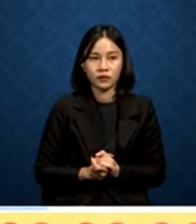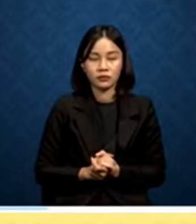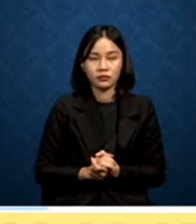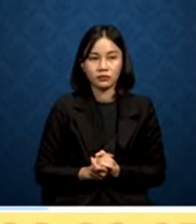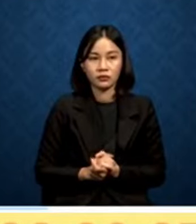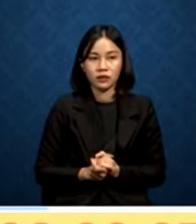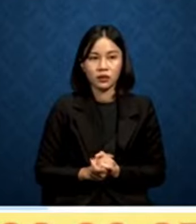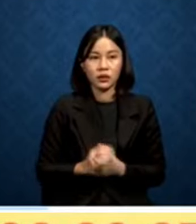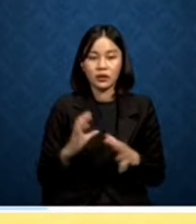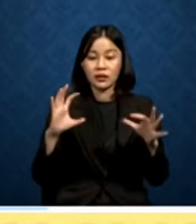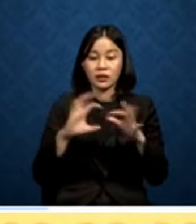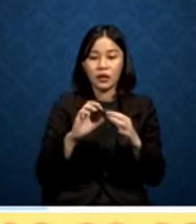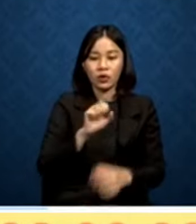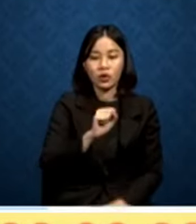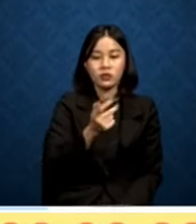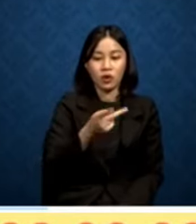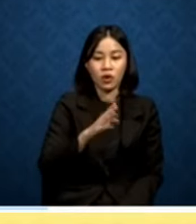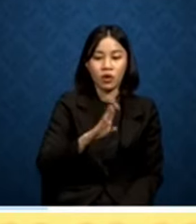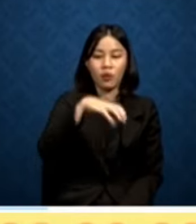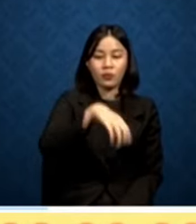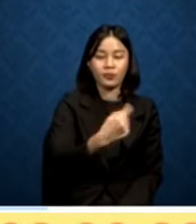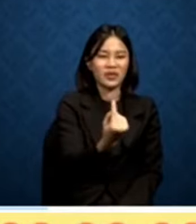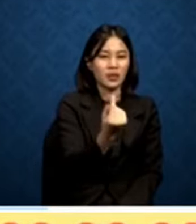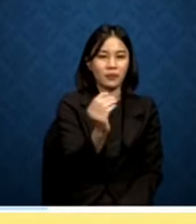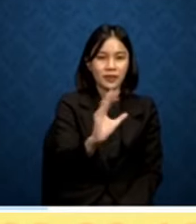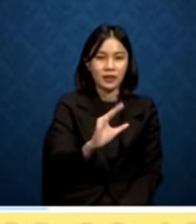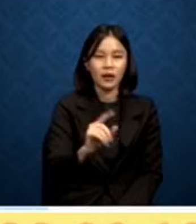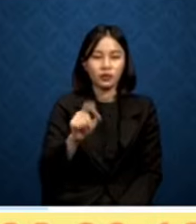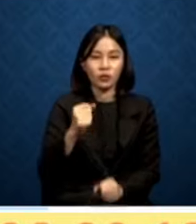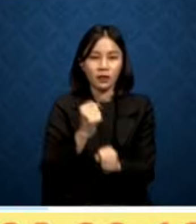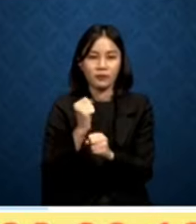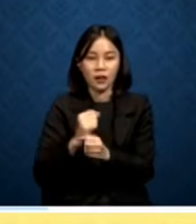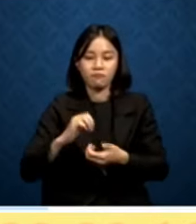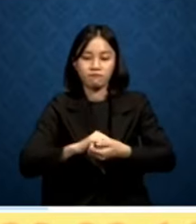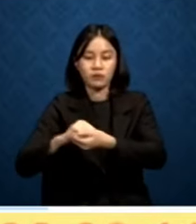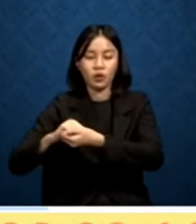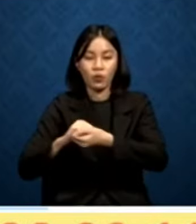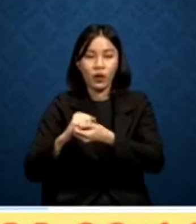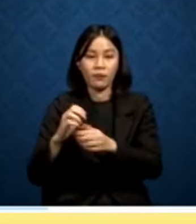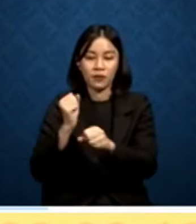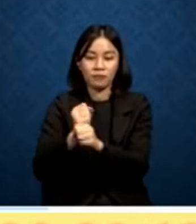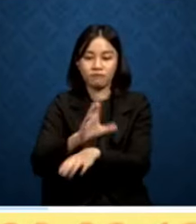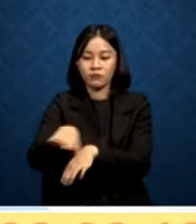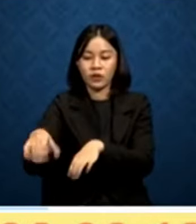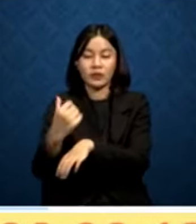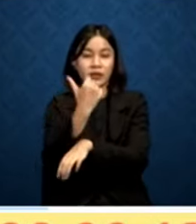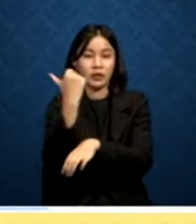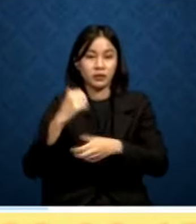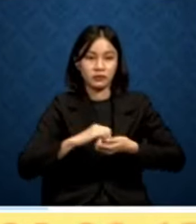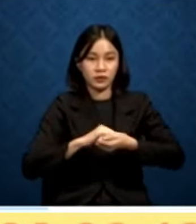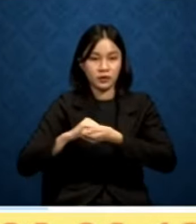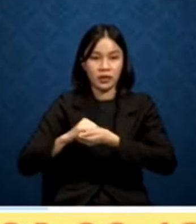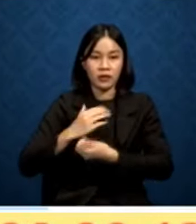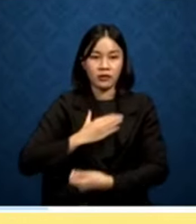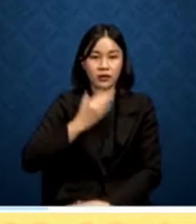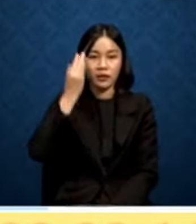้วา soboard toจนั้น ยัพ Marcel